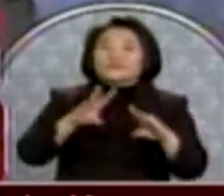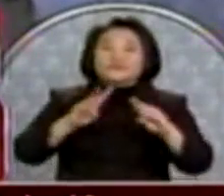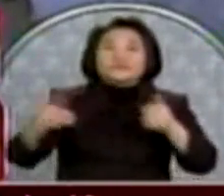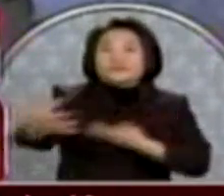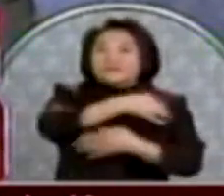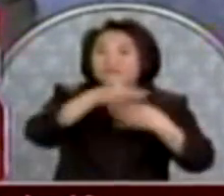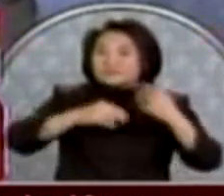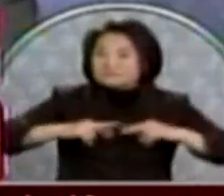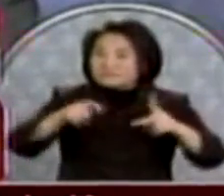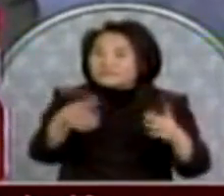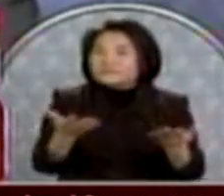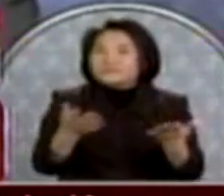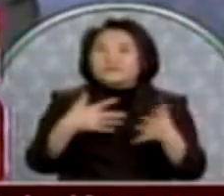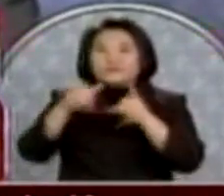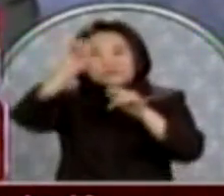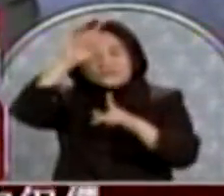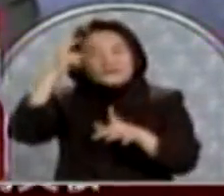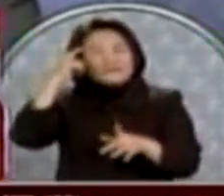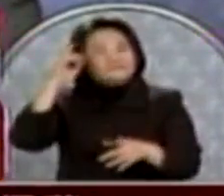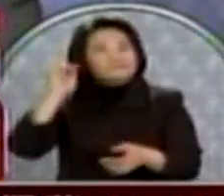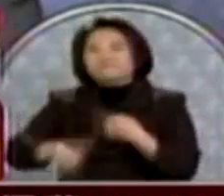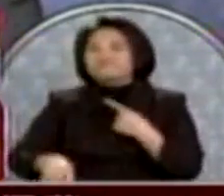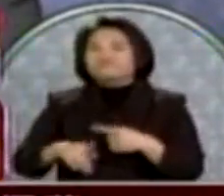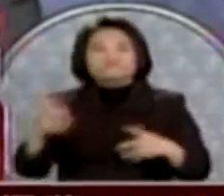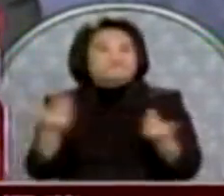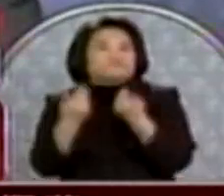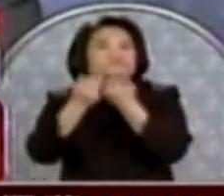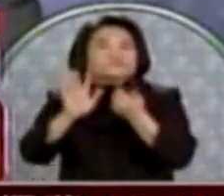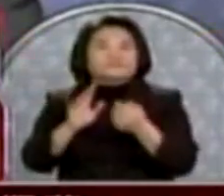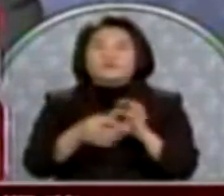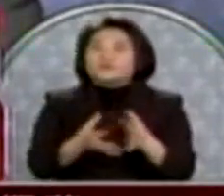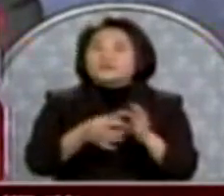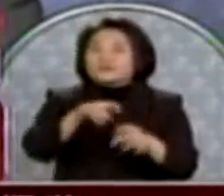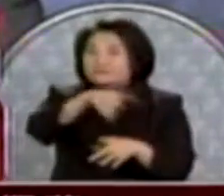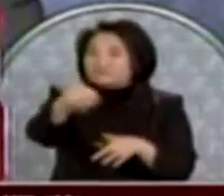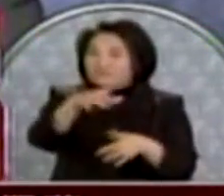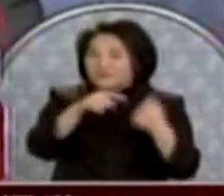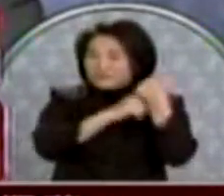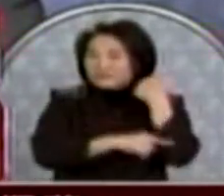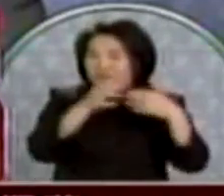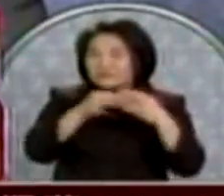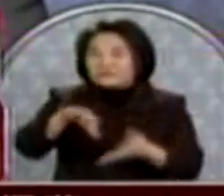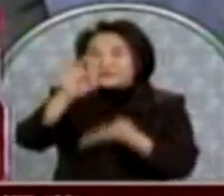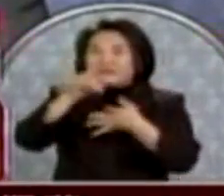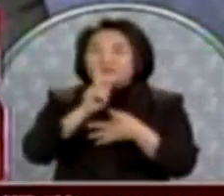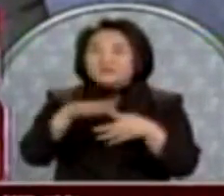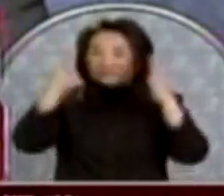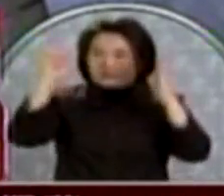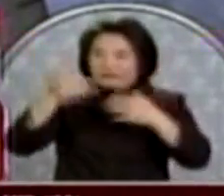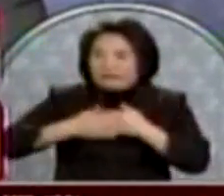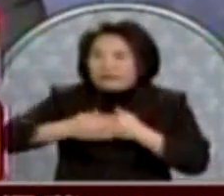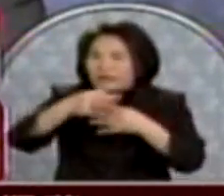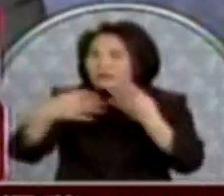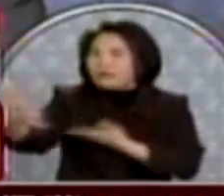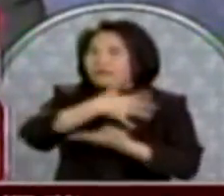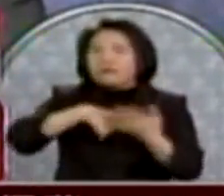个土征法，民进党团并不满意，也是反对的，因为他没有提到这个征收的程序正义的